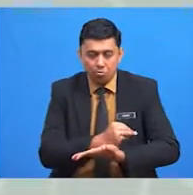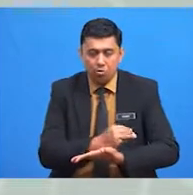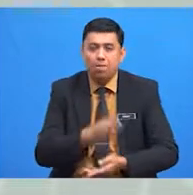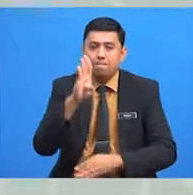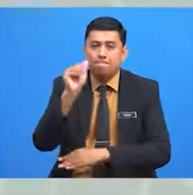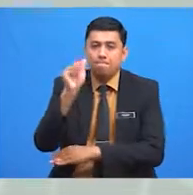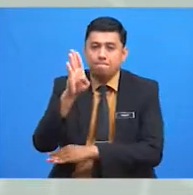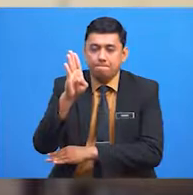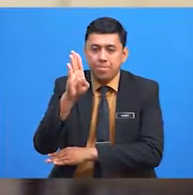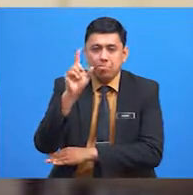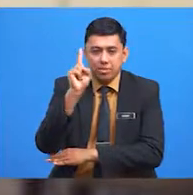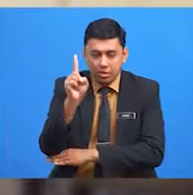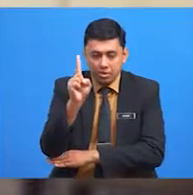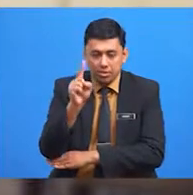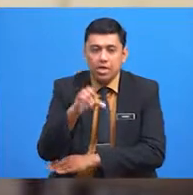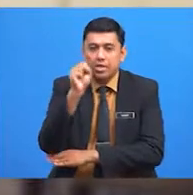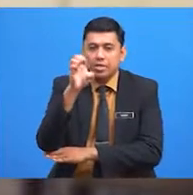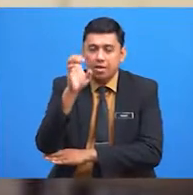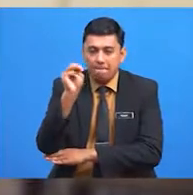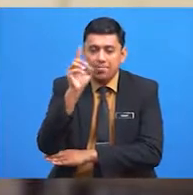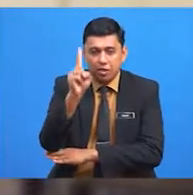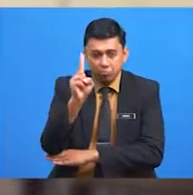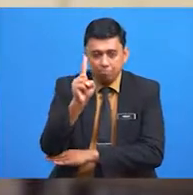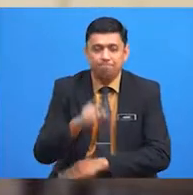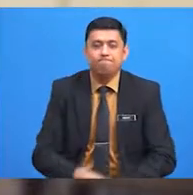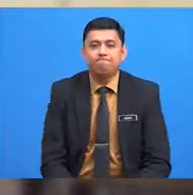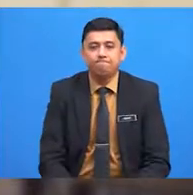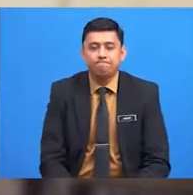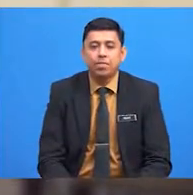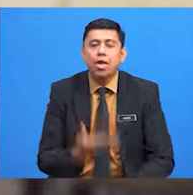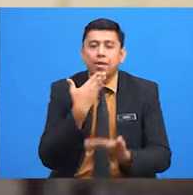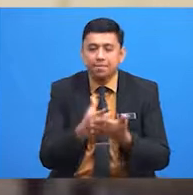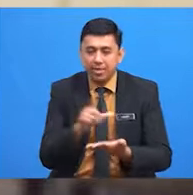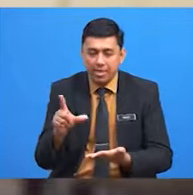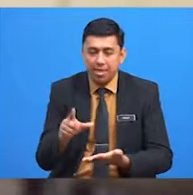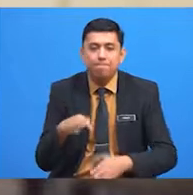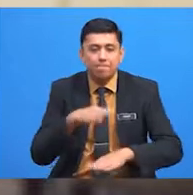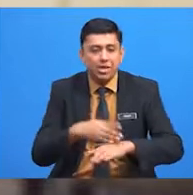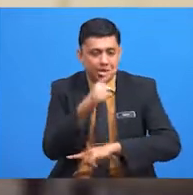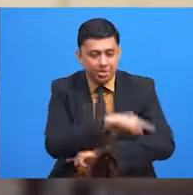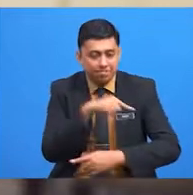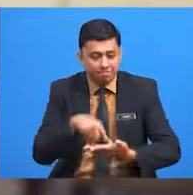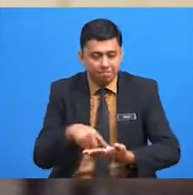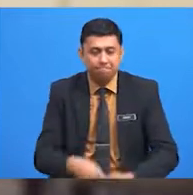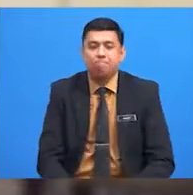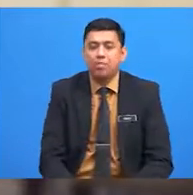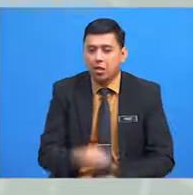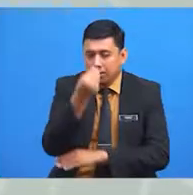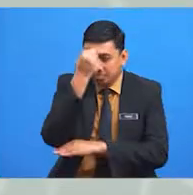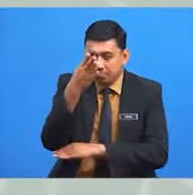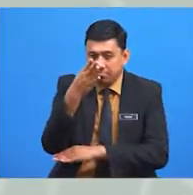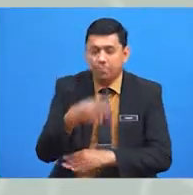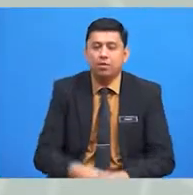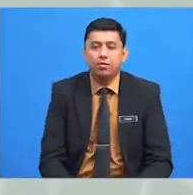1 untuk semester 1. Baiklah, pada hari ini cikgu akan menerangkan